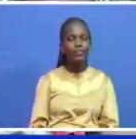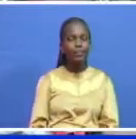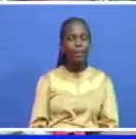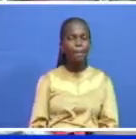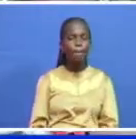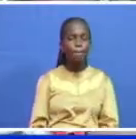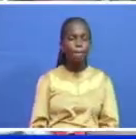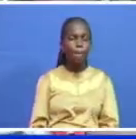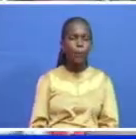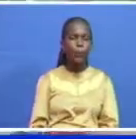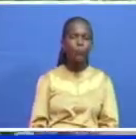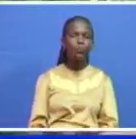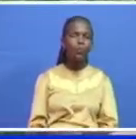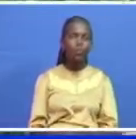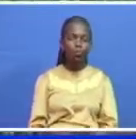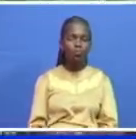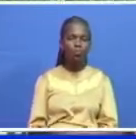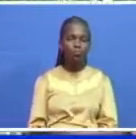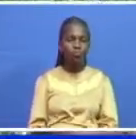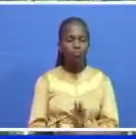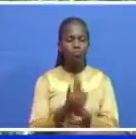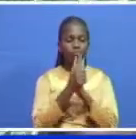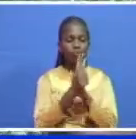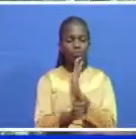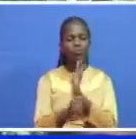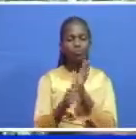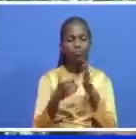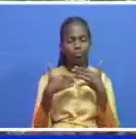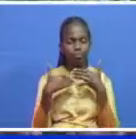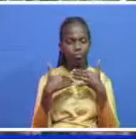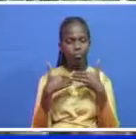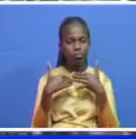Niki. Nika no get ya wiona skill ya onduwe kata.